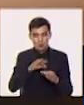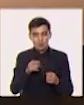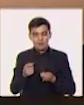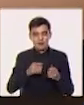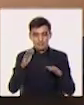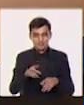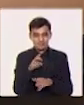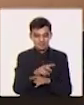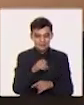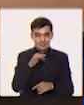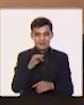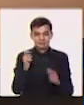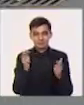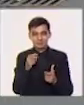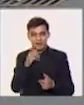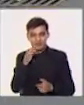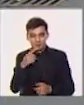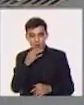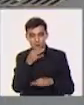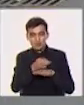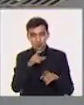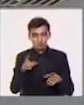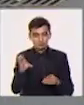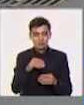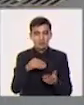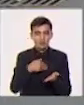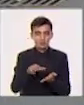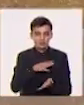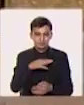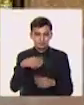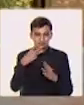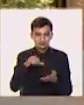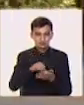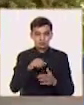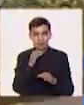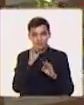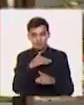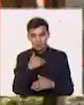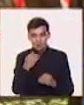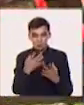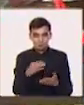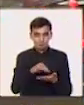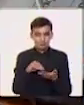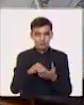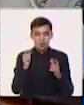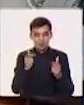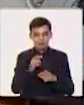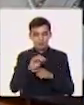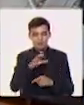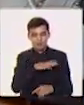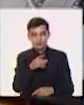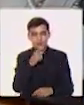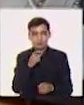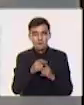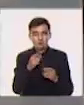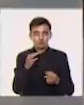барды. Алайда карантинді сылтауратқан жауапты мамандар сұхбат беруден бас тартып, тек жазбаша мәлімет жіберген еді. Айтуларынша олар